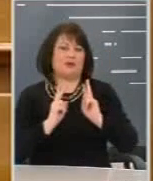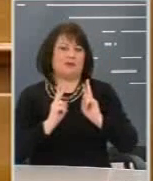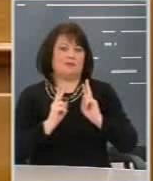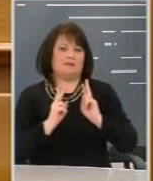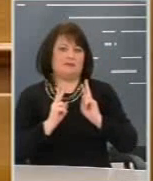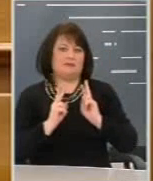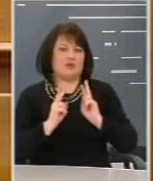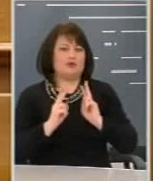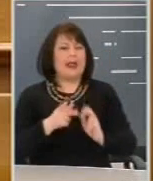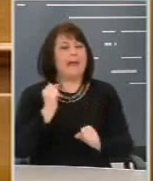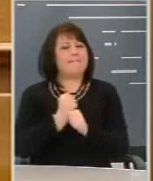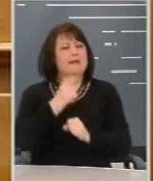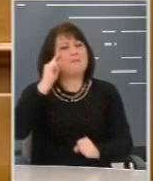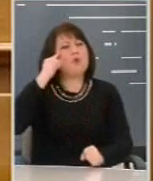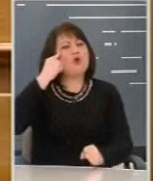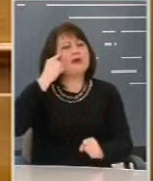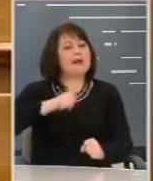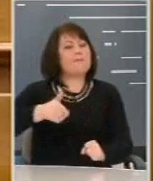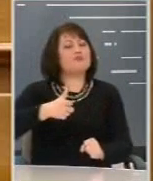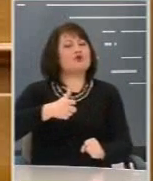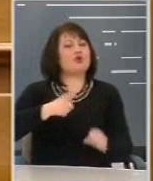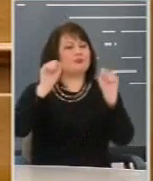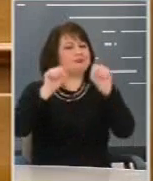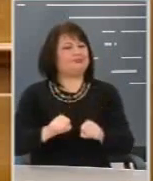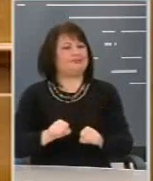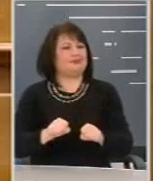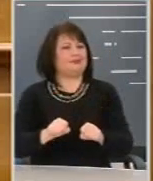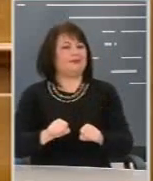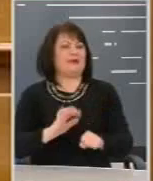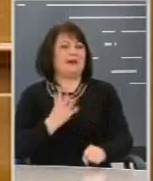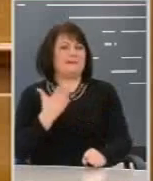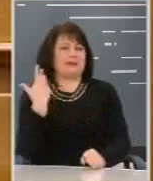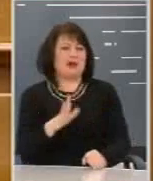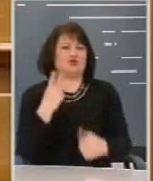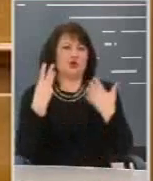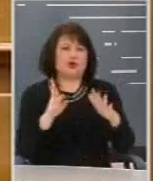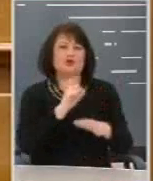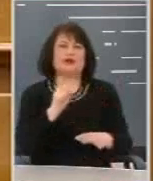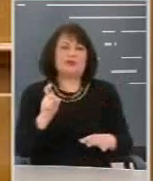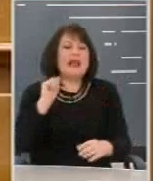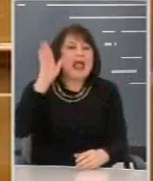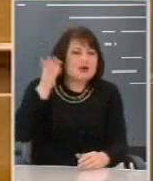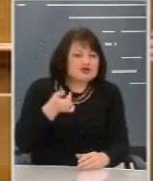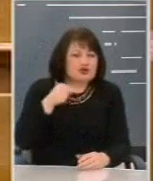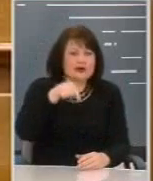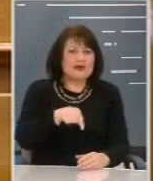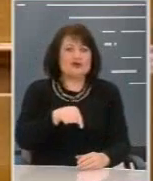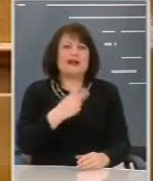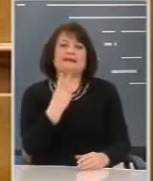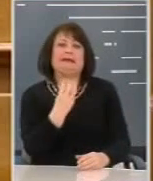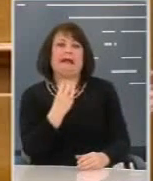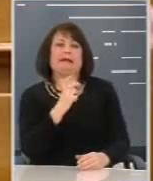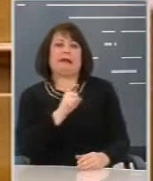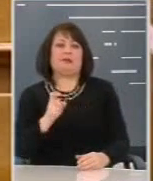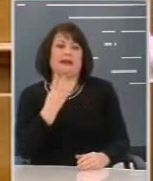για δόλια πτώχευση. Διότι η δόλια πτώχευση είναι μέσα στο παιχνίδι. Όταν ο άλλος έχει 500 ή 800 εκατομμύρια έξω και μου πτωχεύει για 30-40